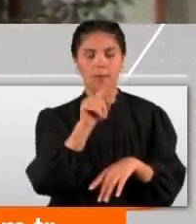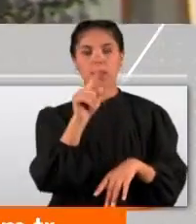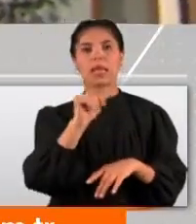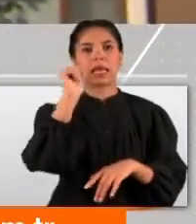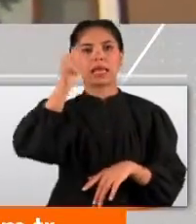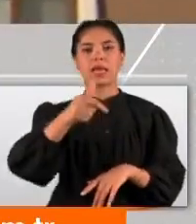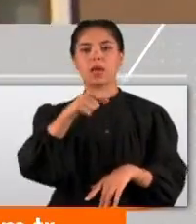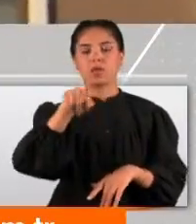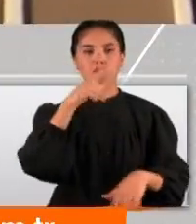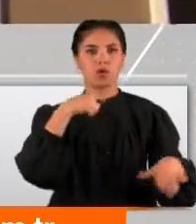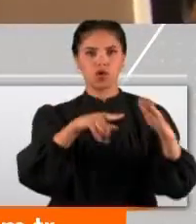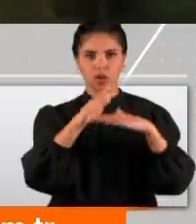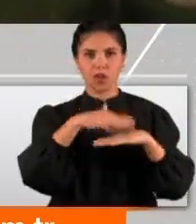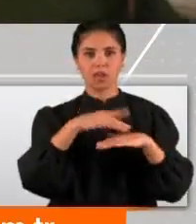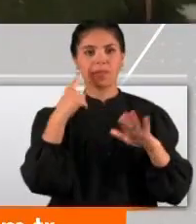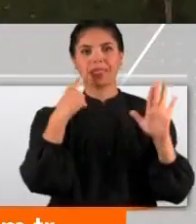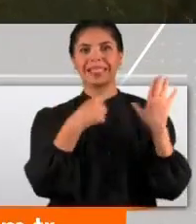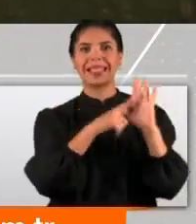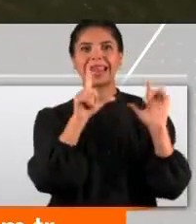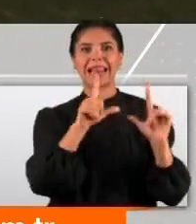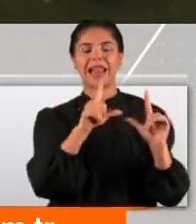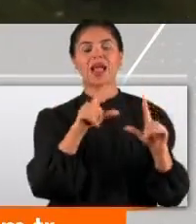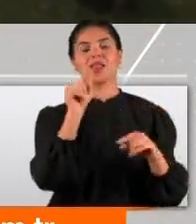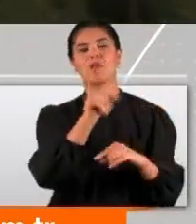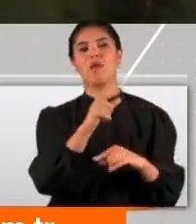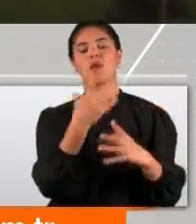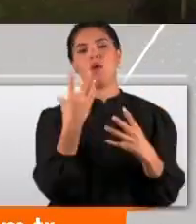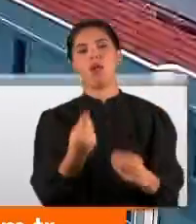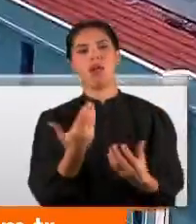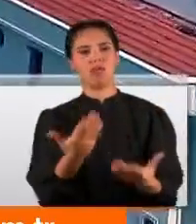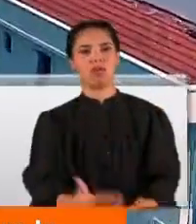yarın bu durumları şikayet ettiklerince bu durumu ispat edebilir, ellerinde bir belge olsun.